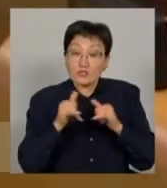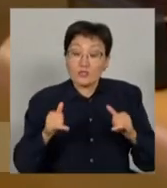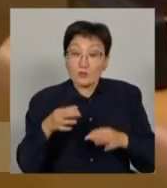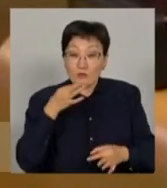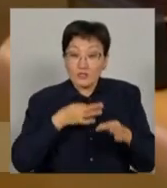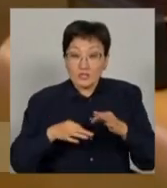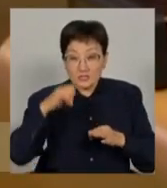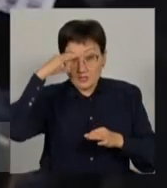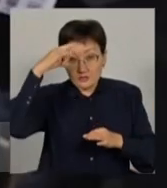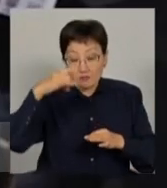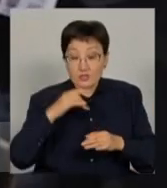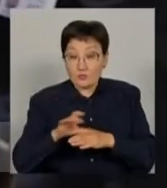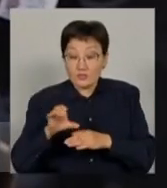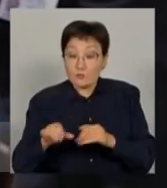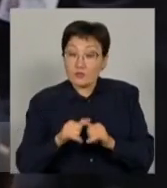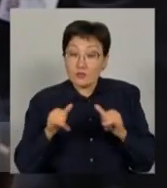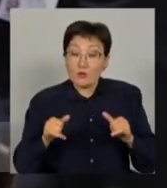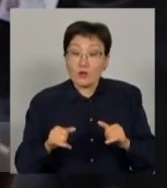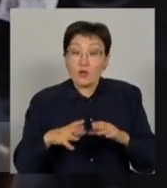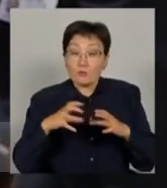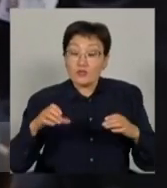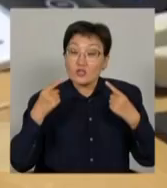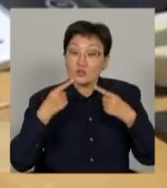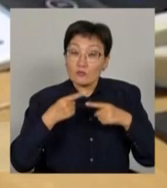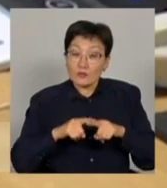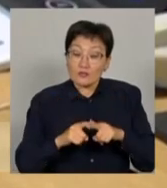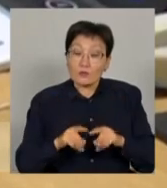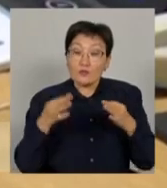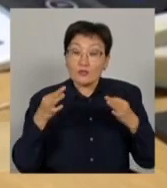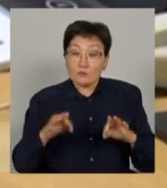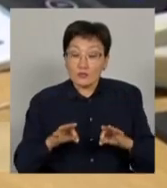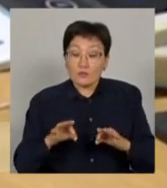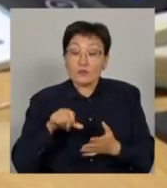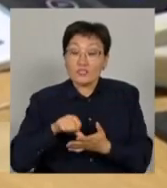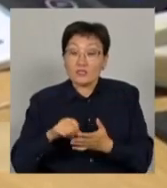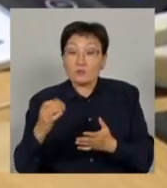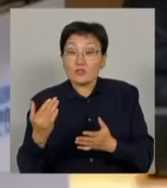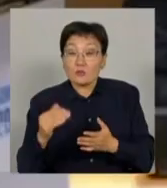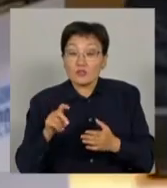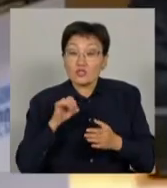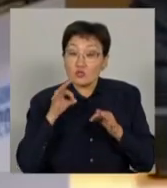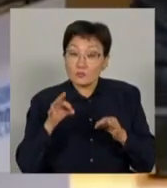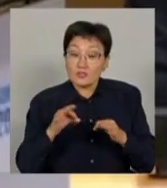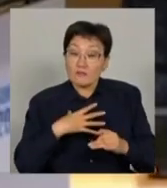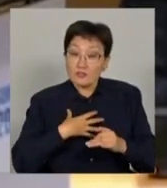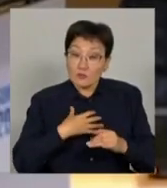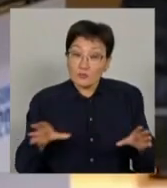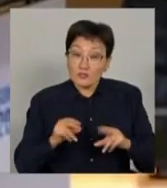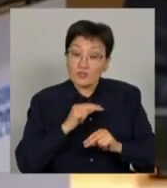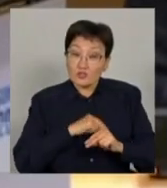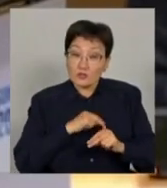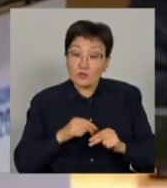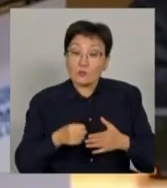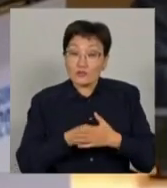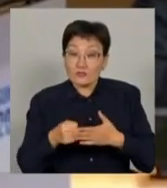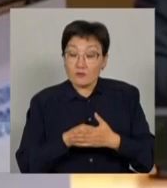лекарств отечественного производства и развития облачных технологий уступая на саммите ООН казахстанские Лидер отметил важность совместных действий